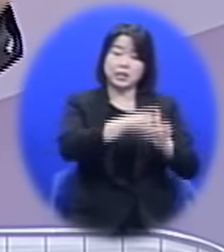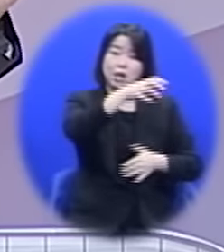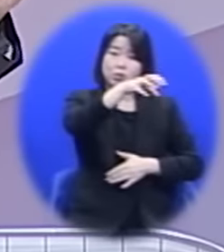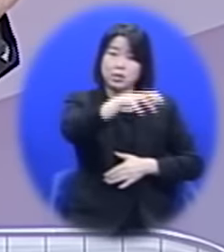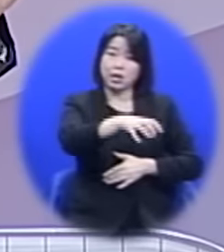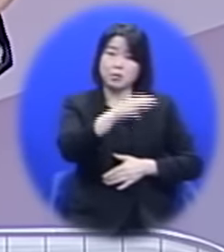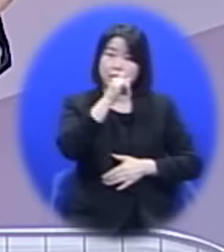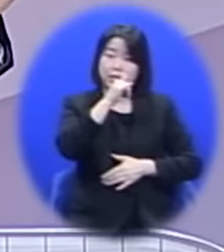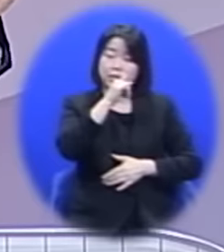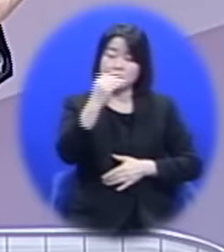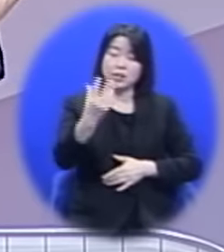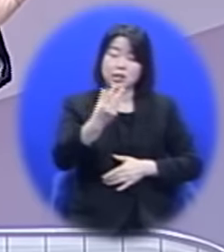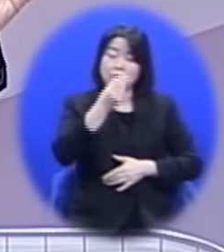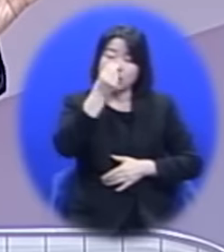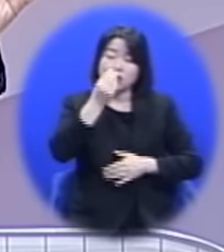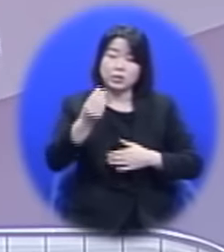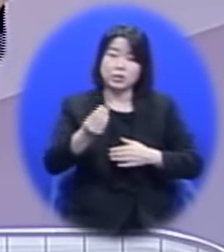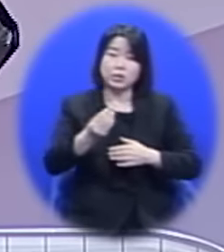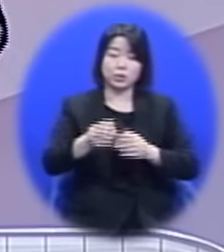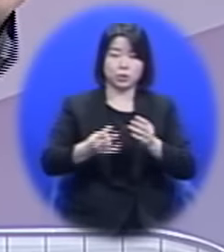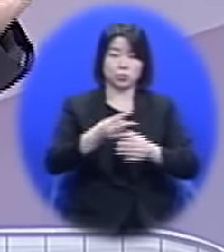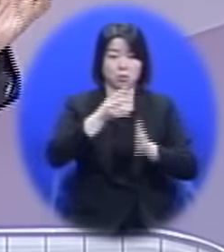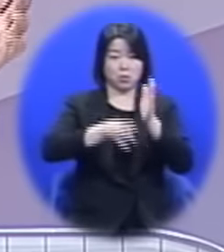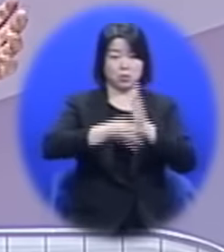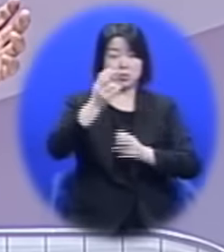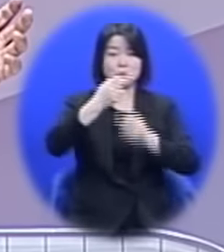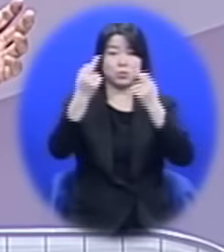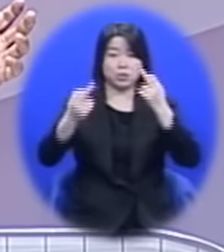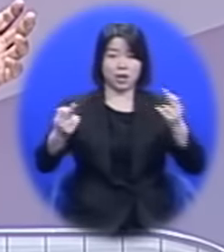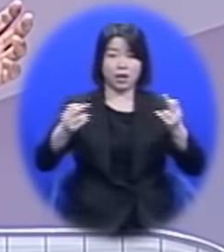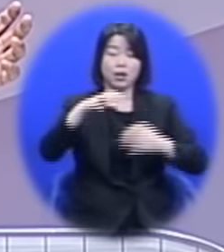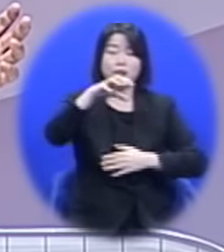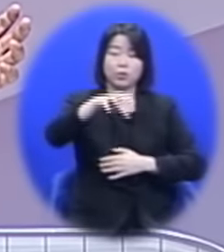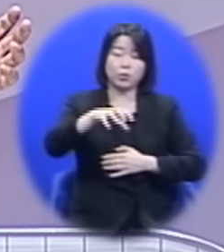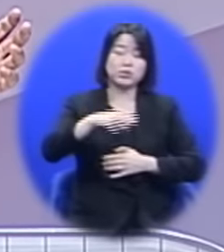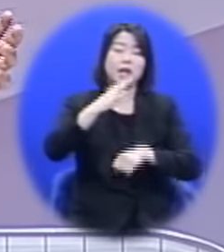있는 시온산, 거기는 하나님의 나라입니다.